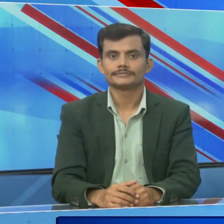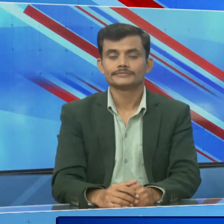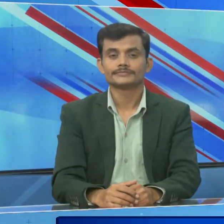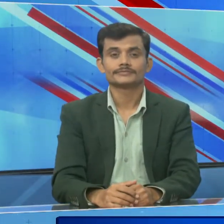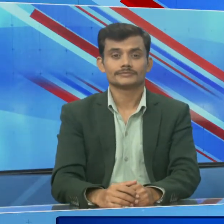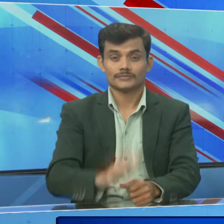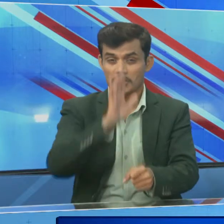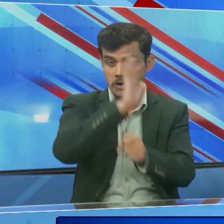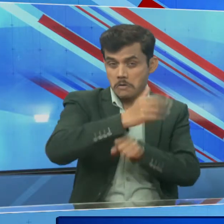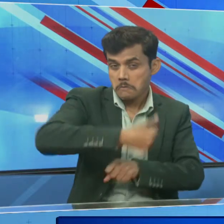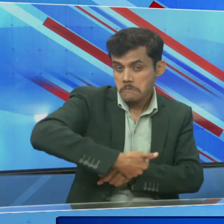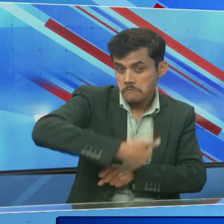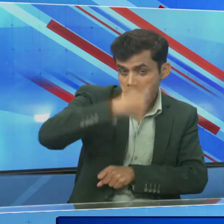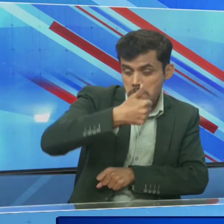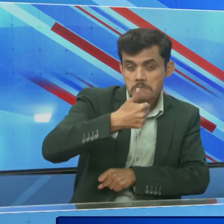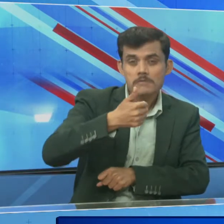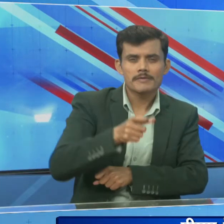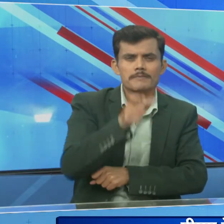कांग्रेस के एक बड़े नेता